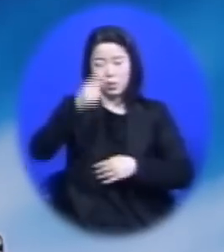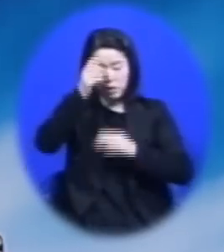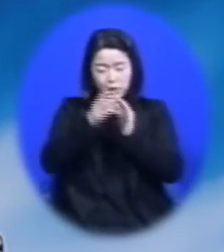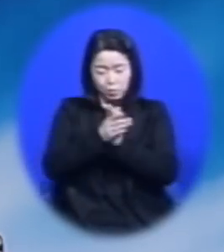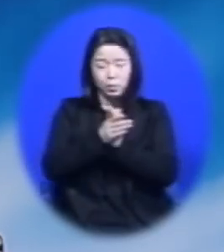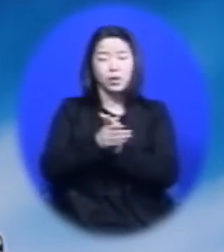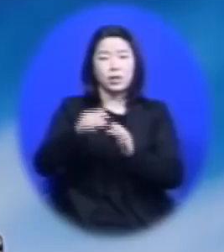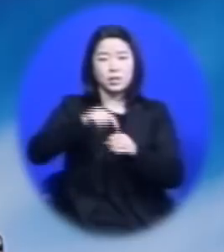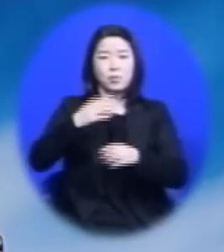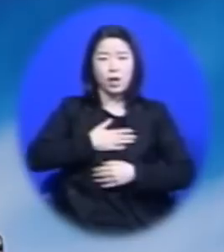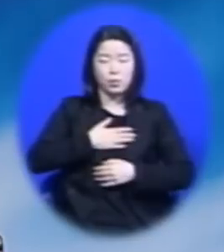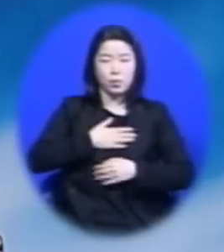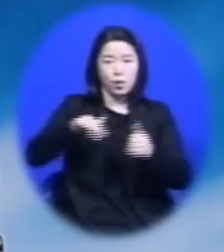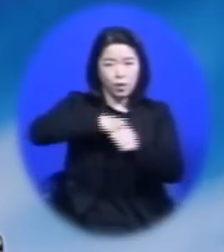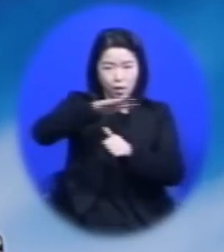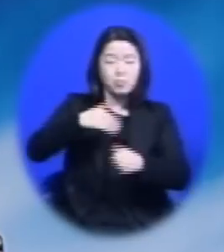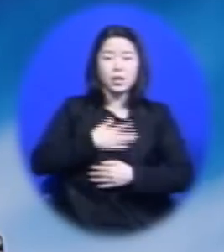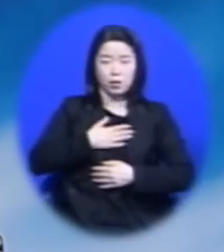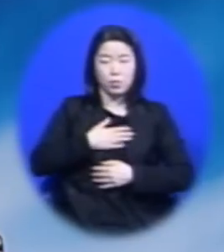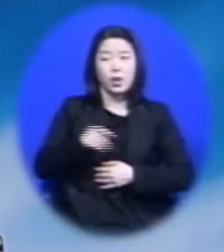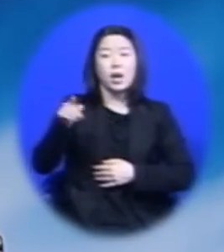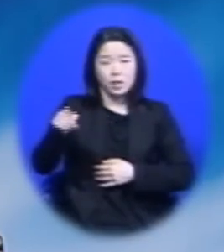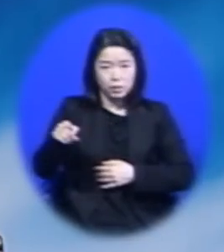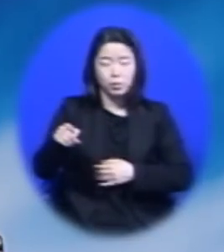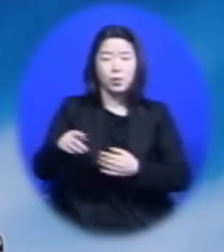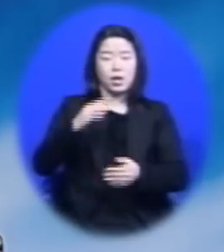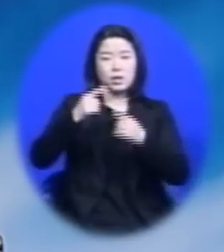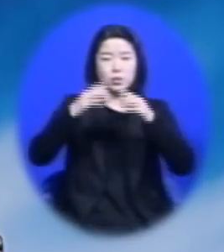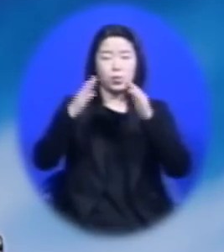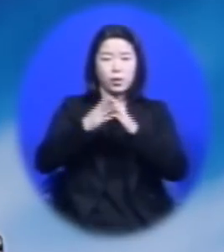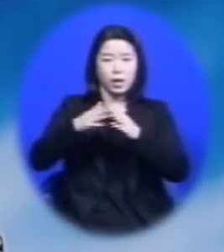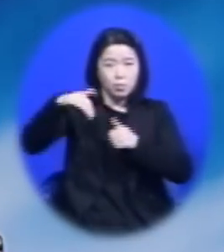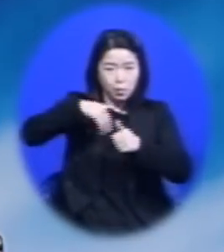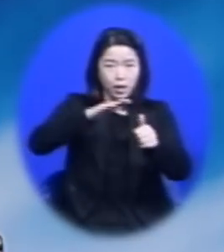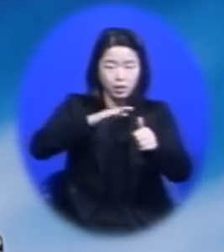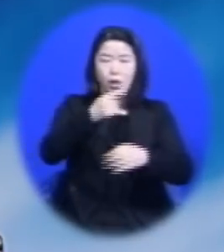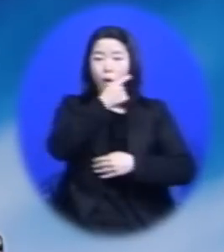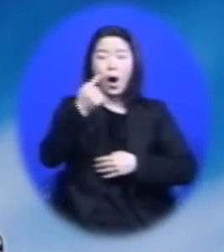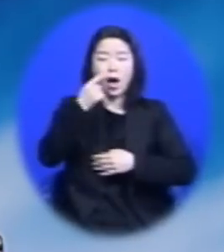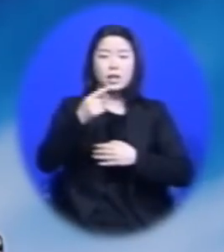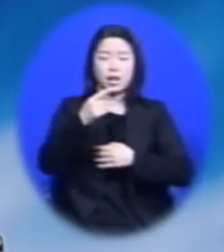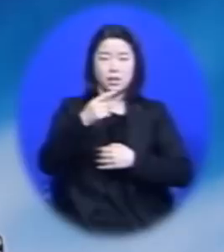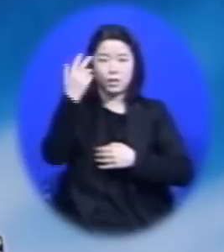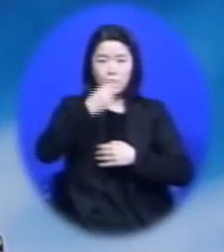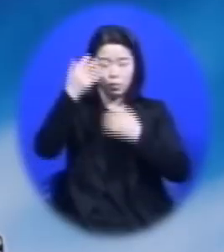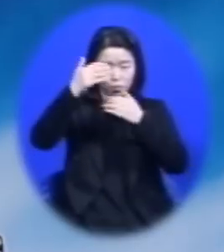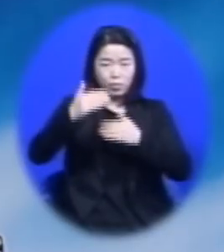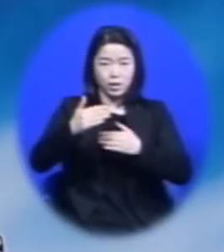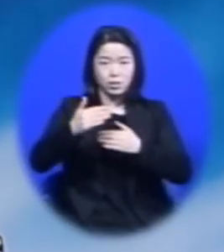형편도 알고 그도이 교회로 하나님이 보내신 것인지를 확인하는 과정을 거치고